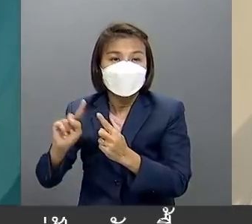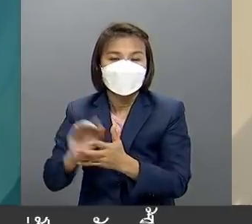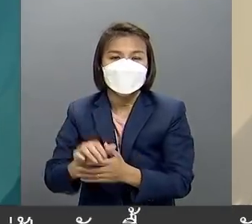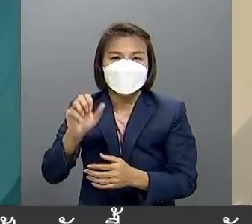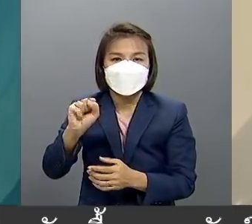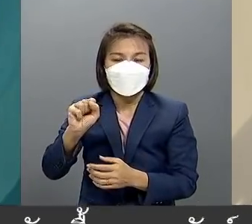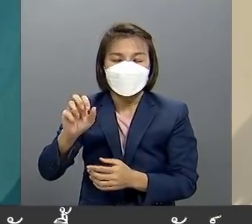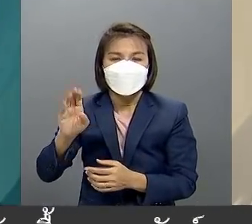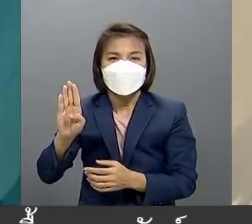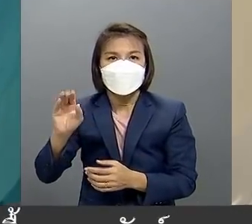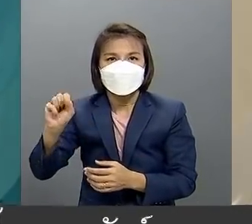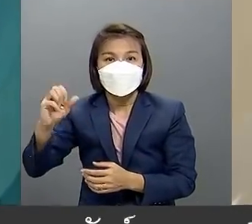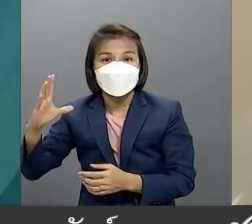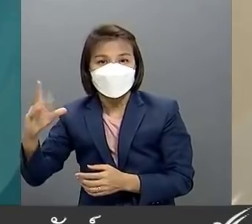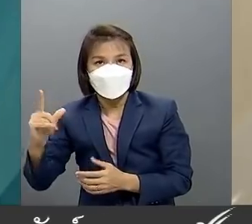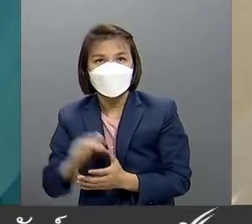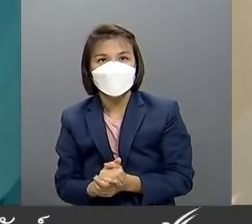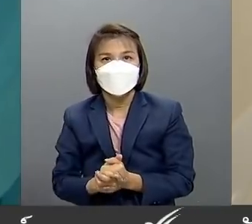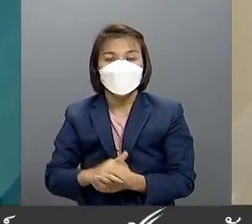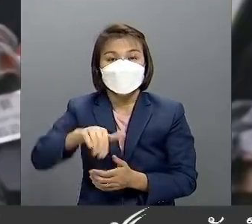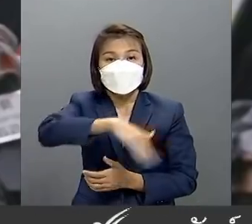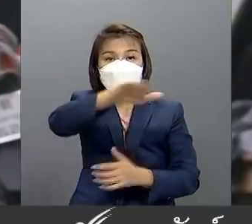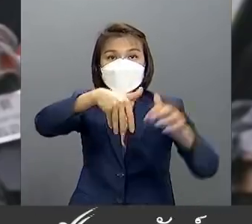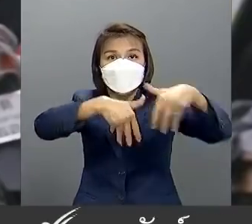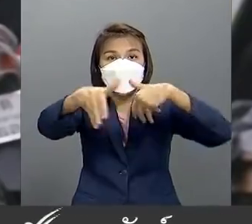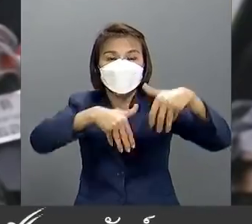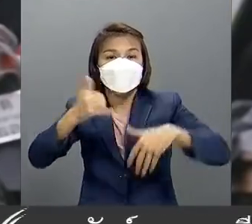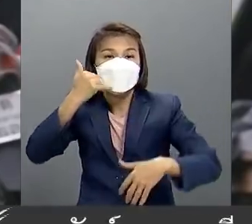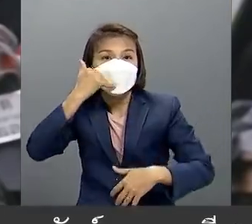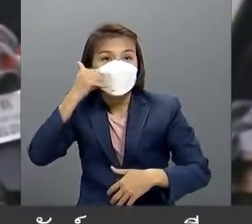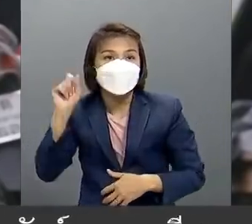ส่วนประชาชนค่ะติดต่อสายด่วนกรมสปสช.ได้142